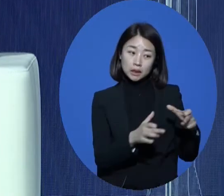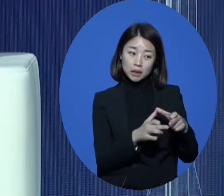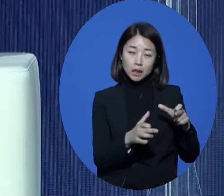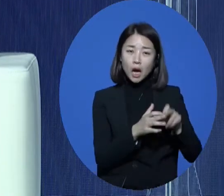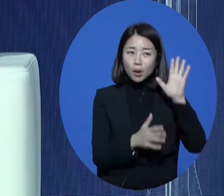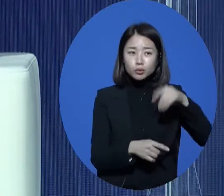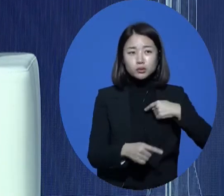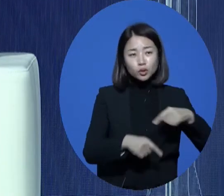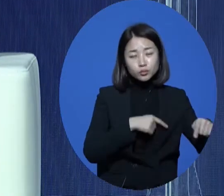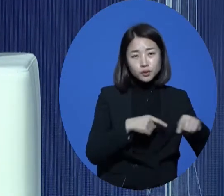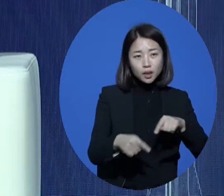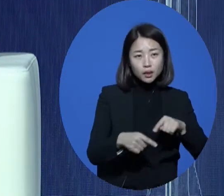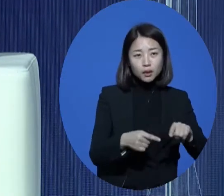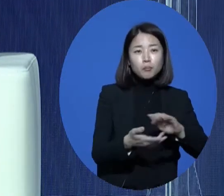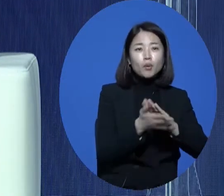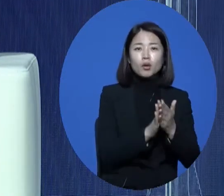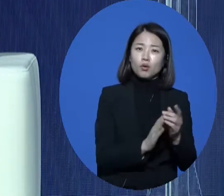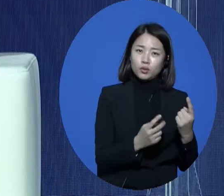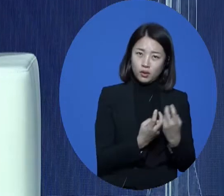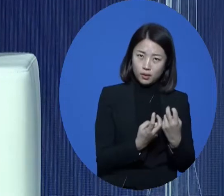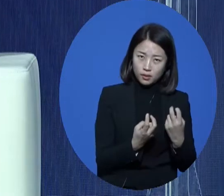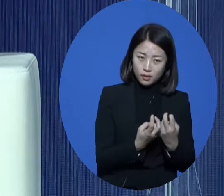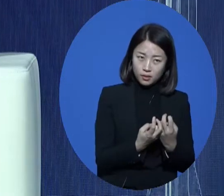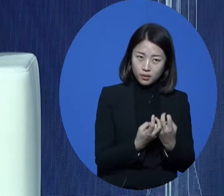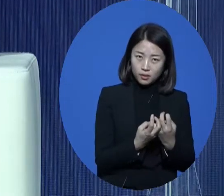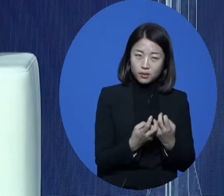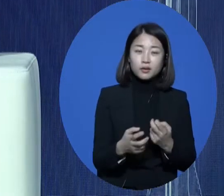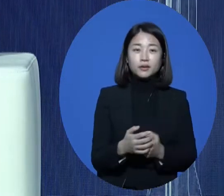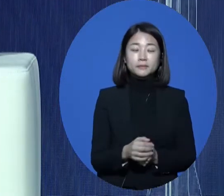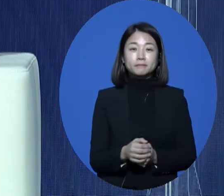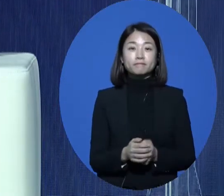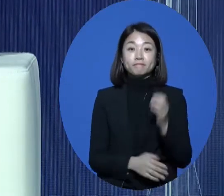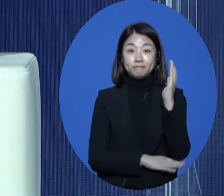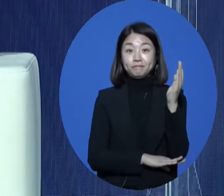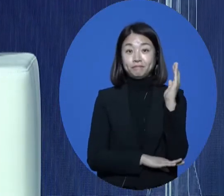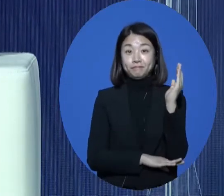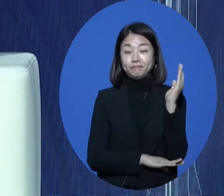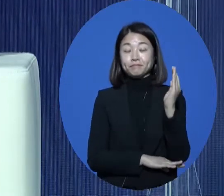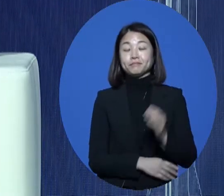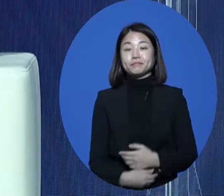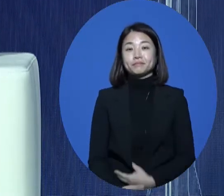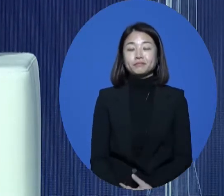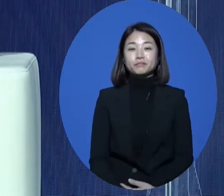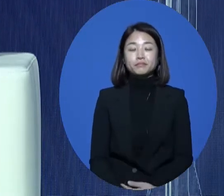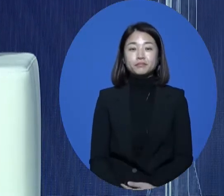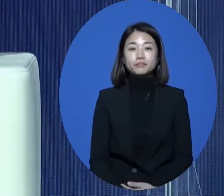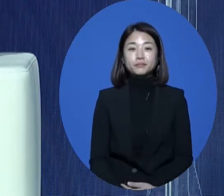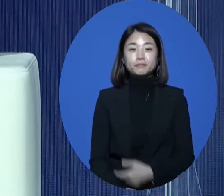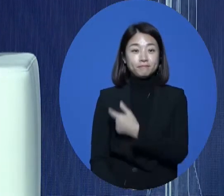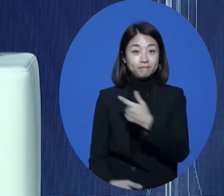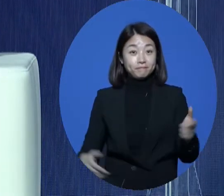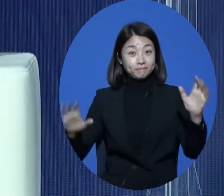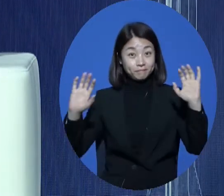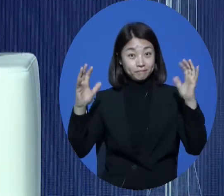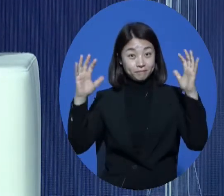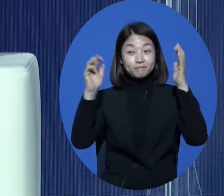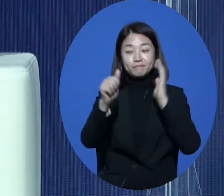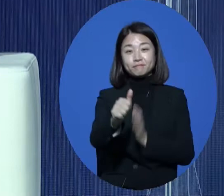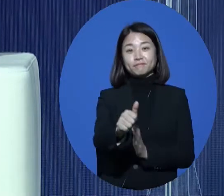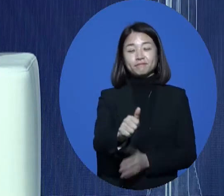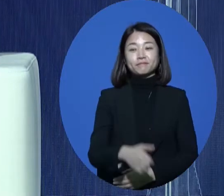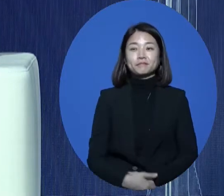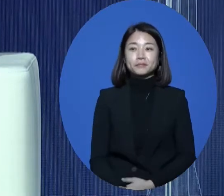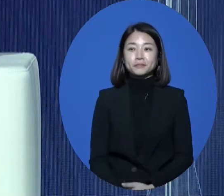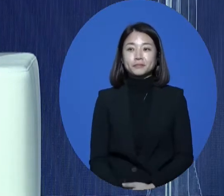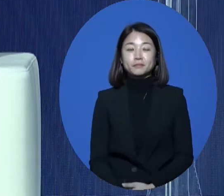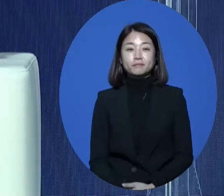대한 정책이 어떻게 돼야 되는가 하는 것을 관점으로 발제를 해 주시겠습니다. 큰 박수로 환영해